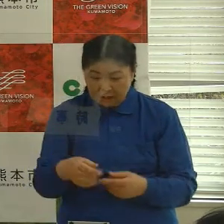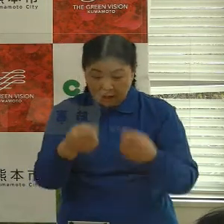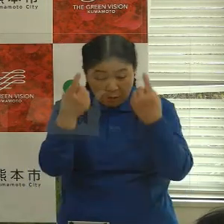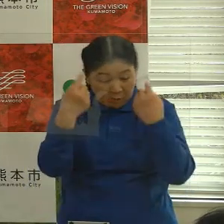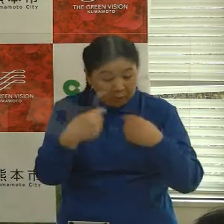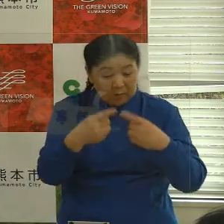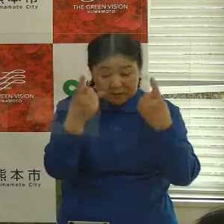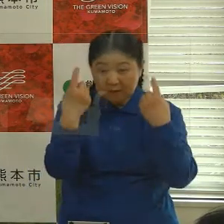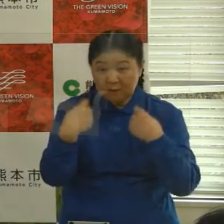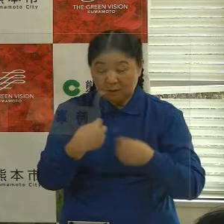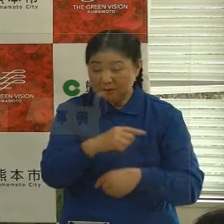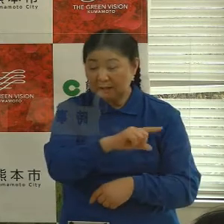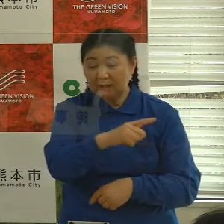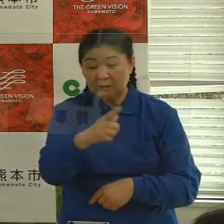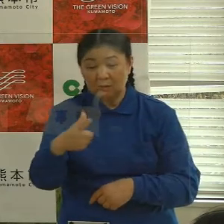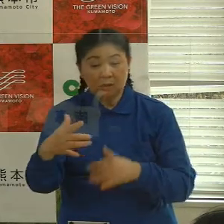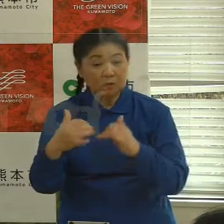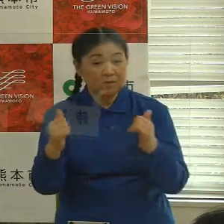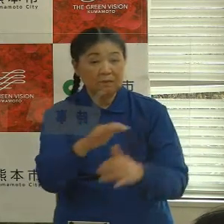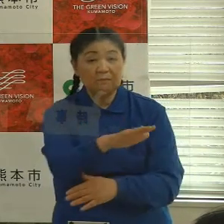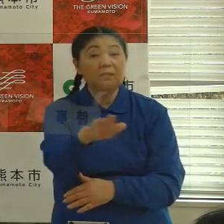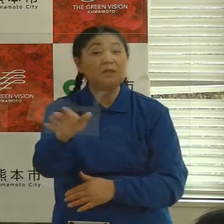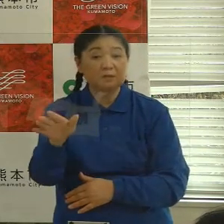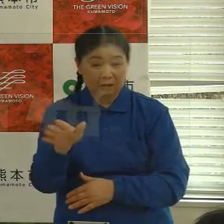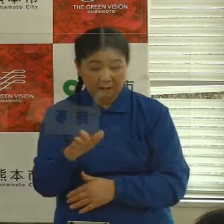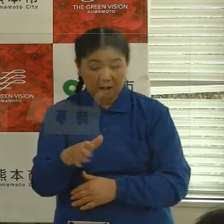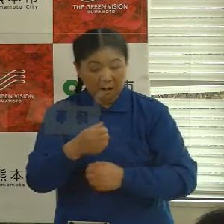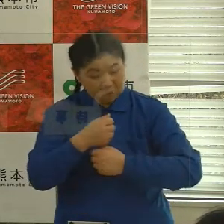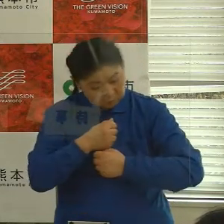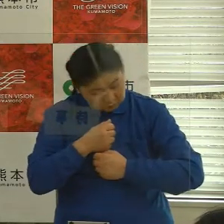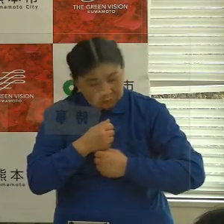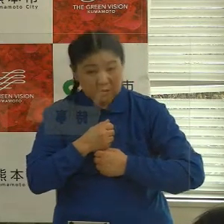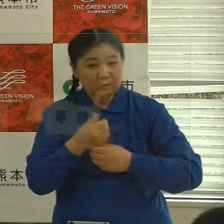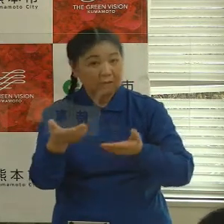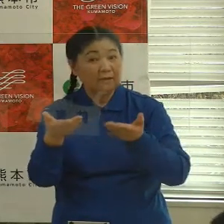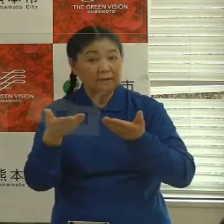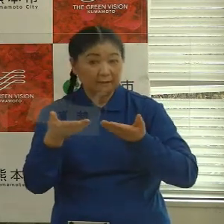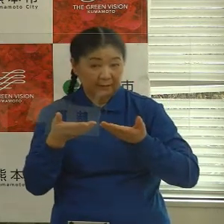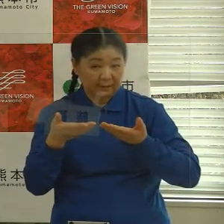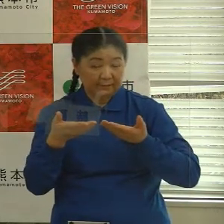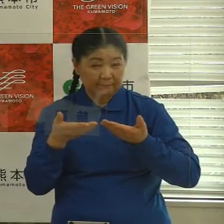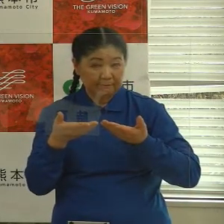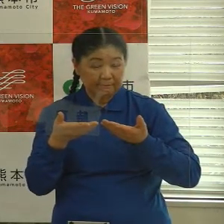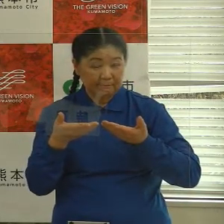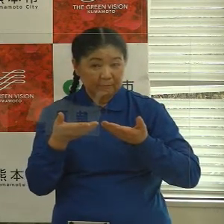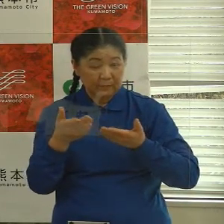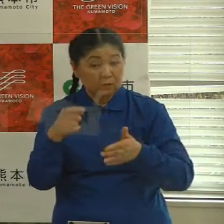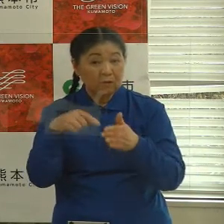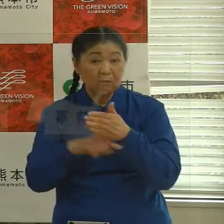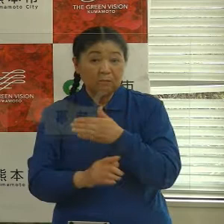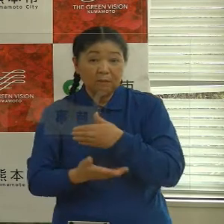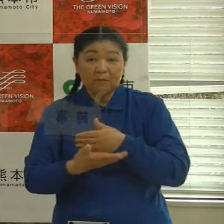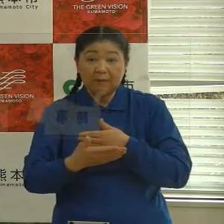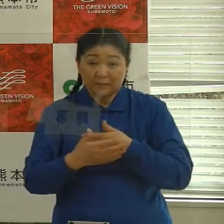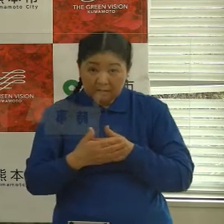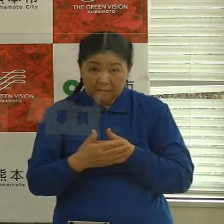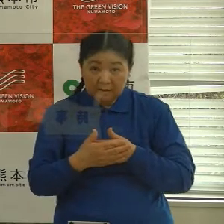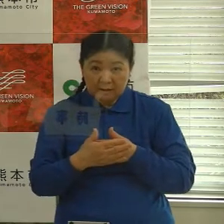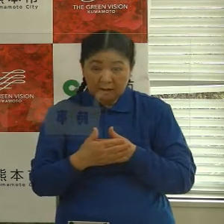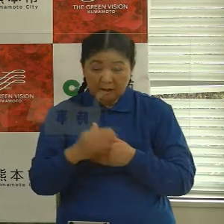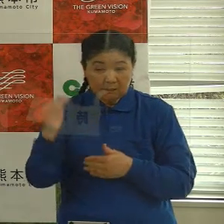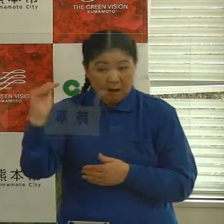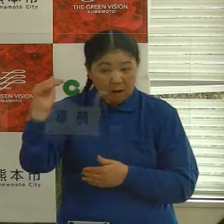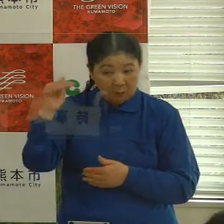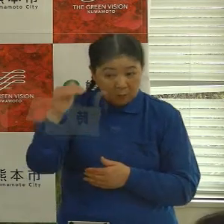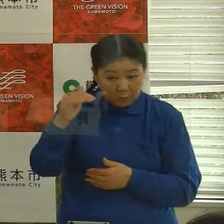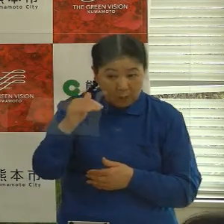で県民市民の皆さんがですね注意をされていますので、そういう意味ではこれから今ちょうど下がり